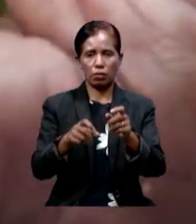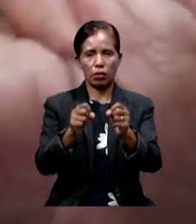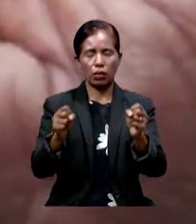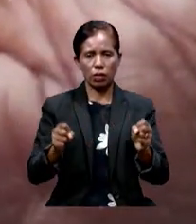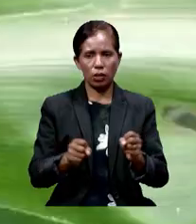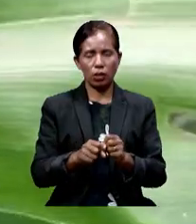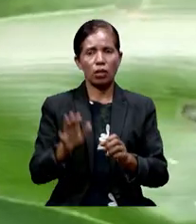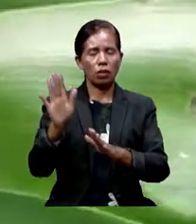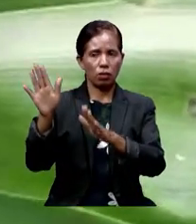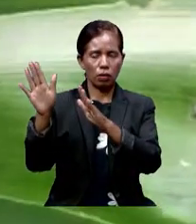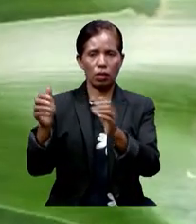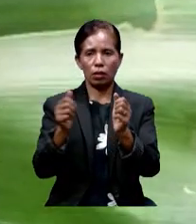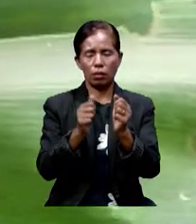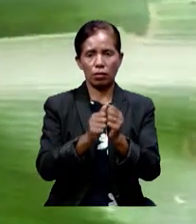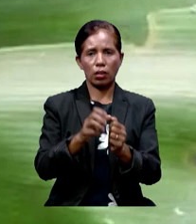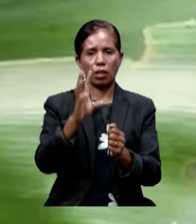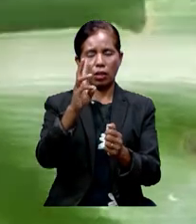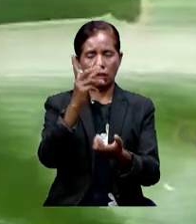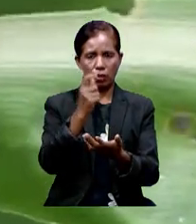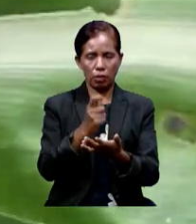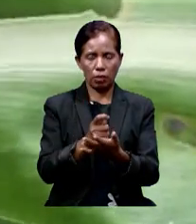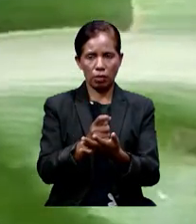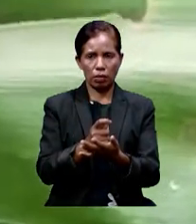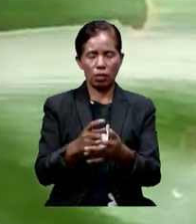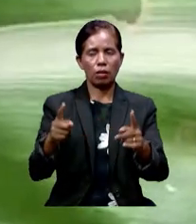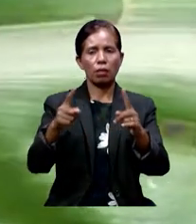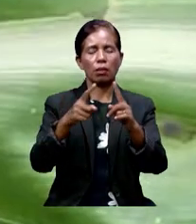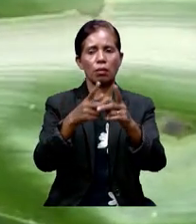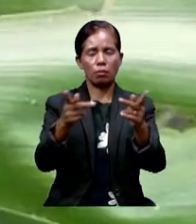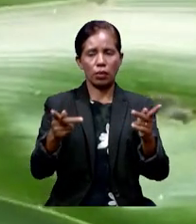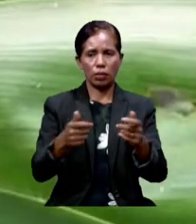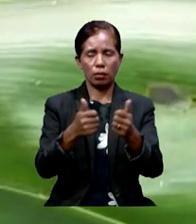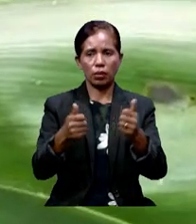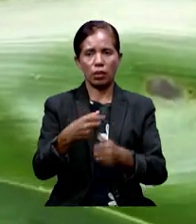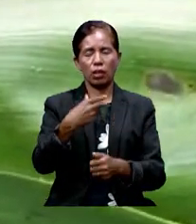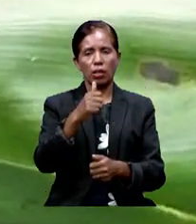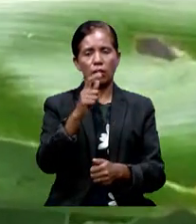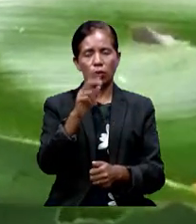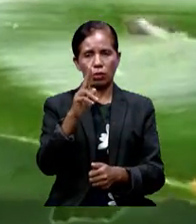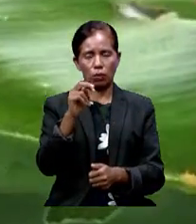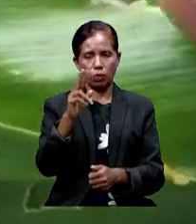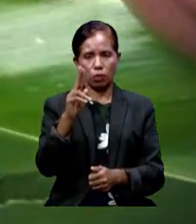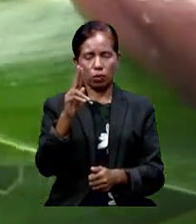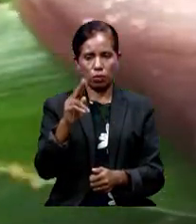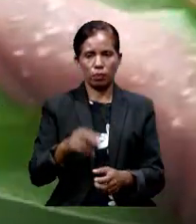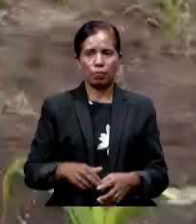Fogo Ailico, hamutu krihunen resin pertense ba posto administrativo hatudu, Clementina Fatima, Ziemen.